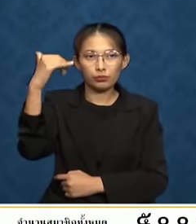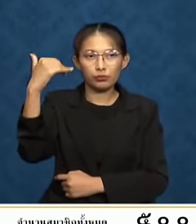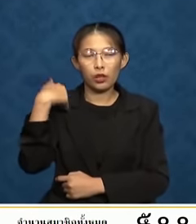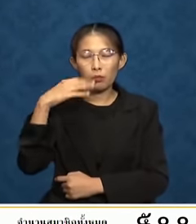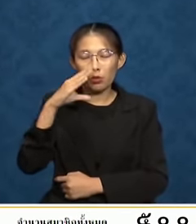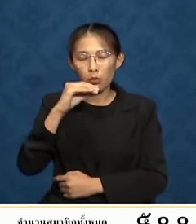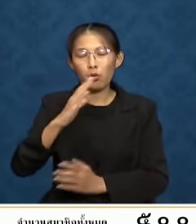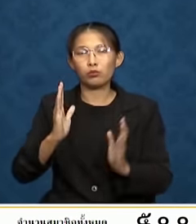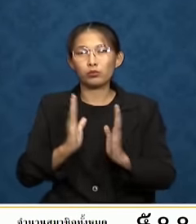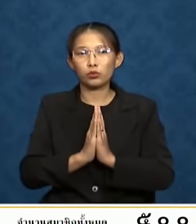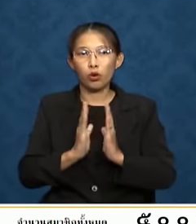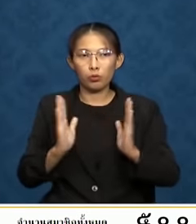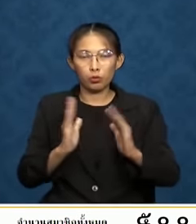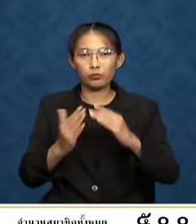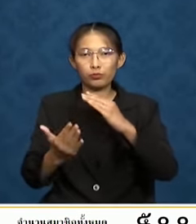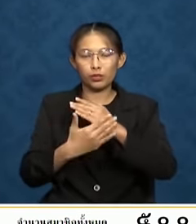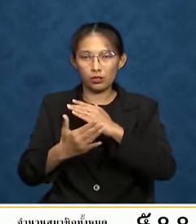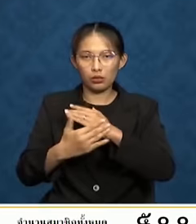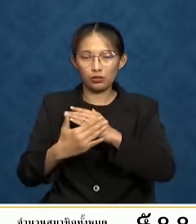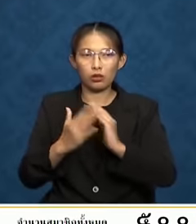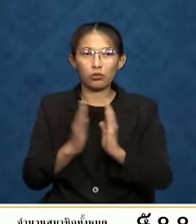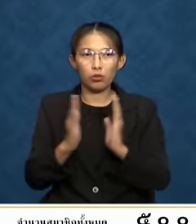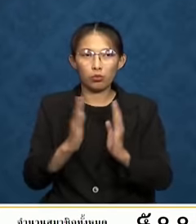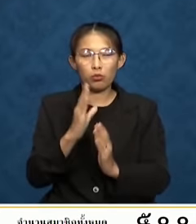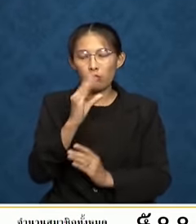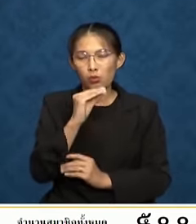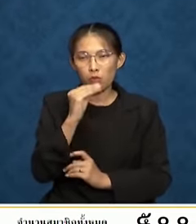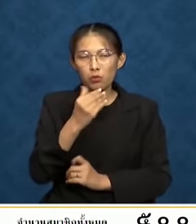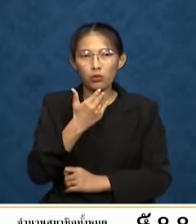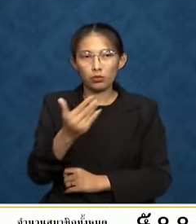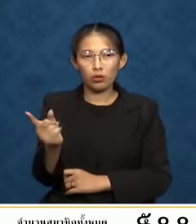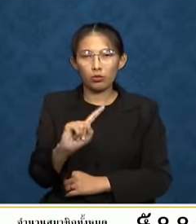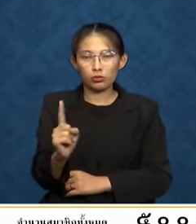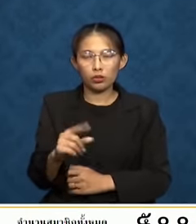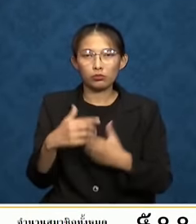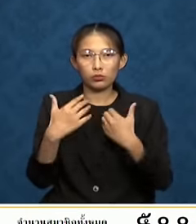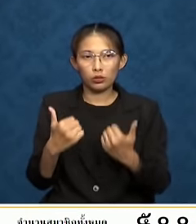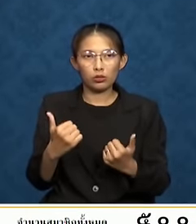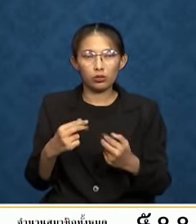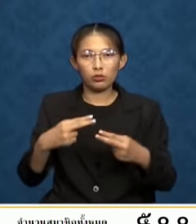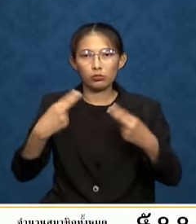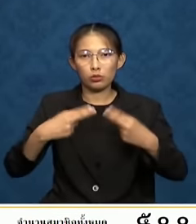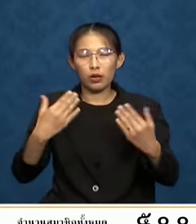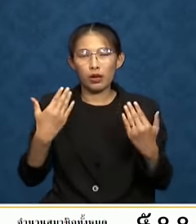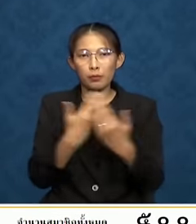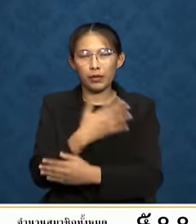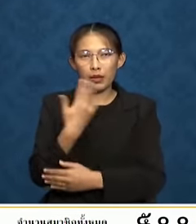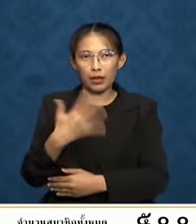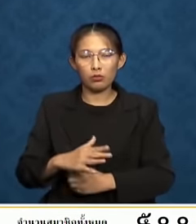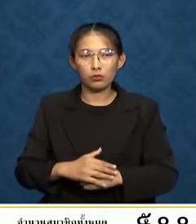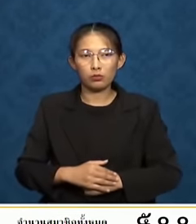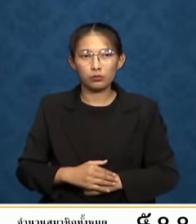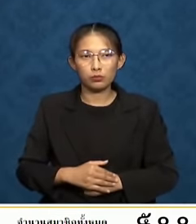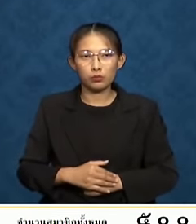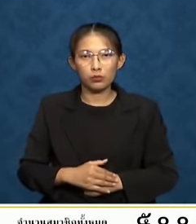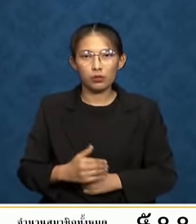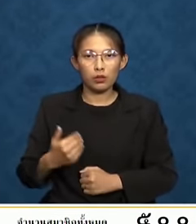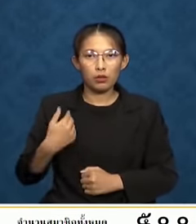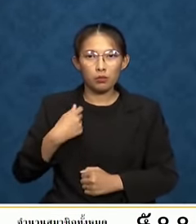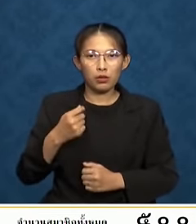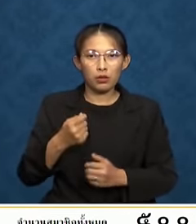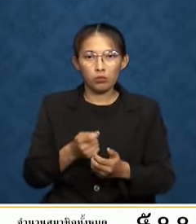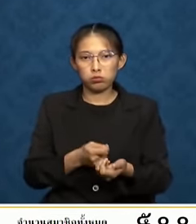นะอันนี้ขอบคุณมากที่ท่านเตือนผมก็พูดเหล่าทัพตลอดว่าวันนี้นะสงครามมันเปลี่ยนแล้วนะไอ้ที่ไปติดดาบปลาย